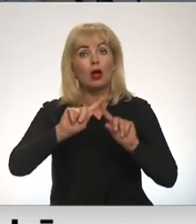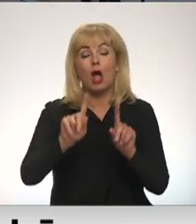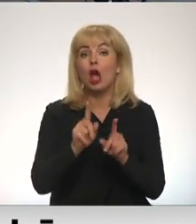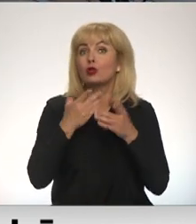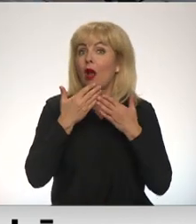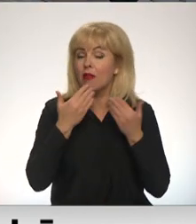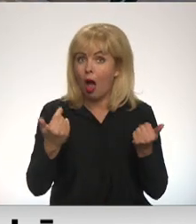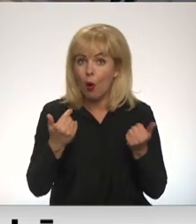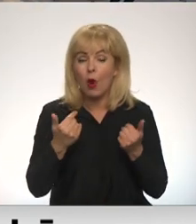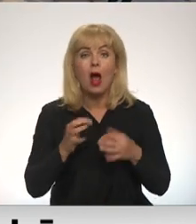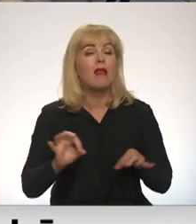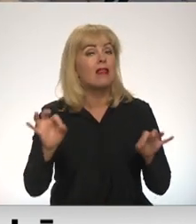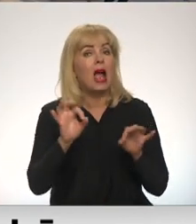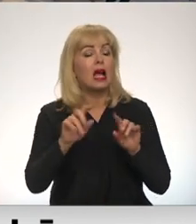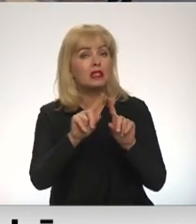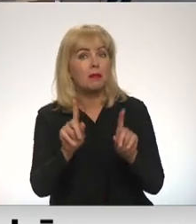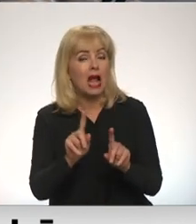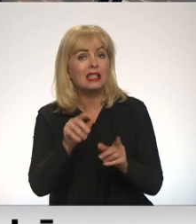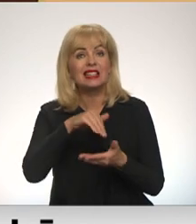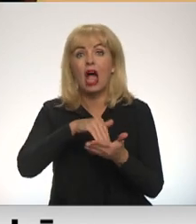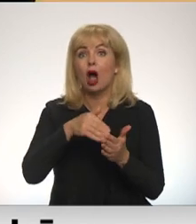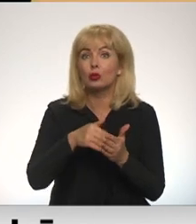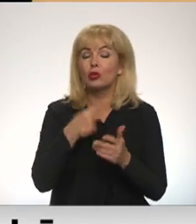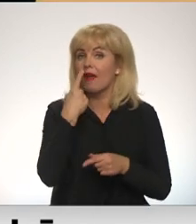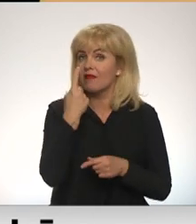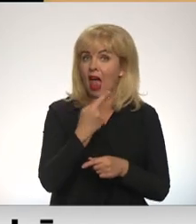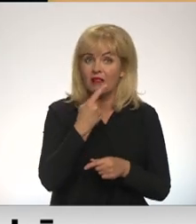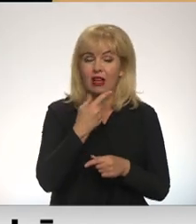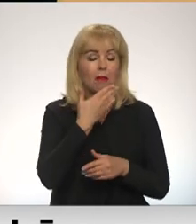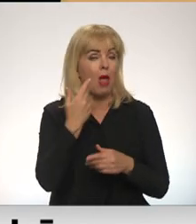aizturēto nav, un arī nekāds procesuālais status šajā lietā nevienam nav piemērots.